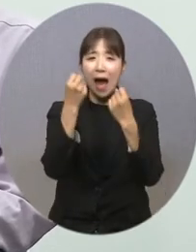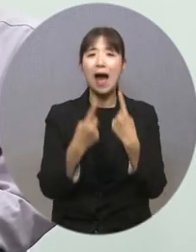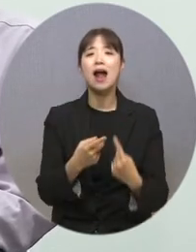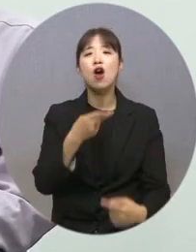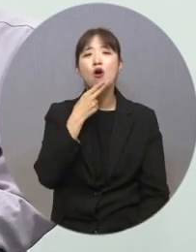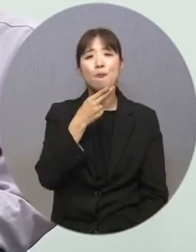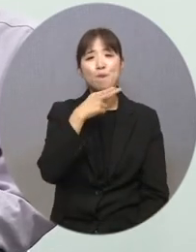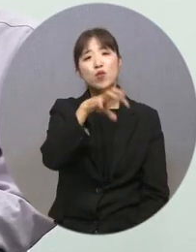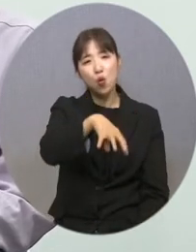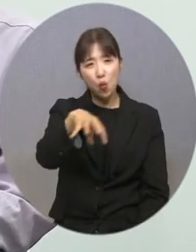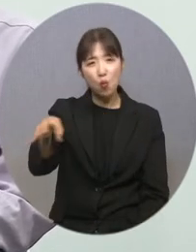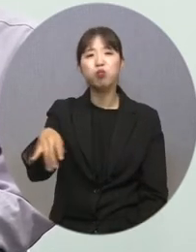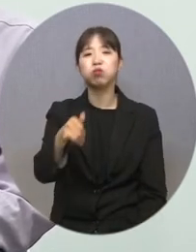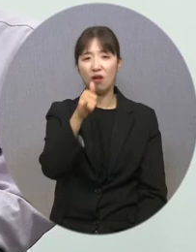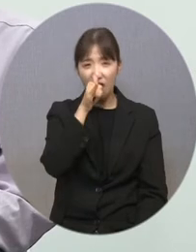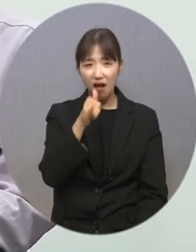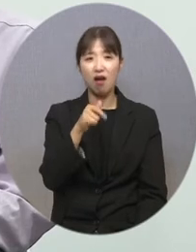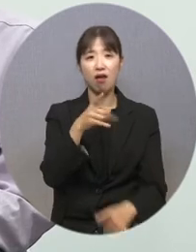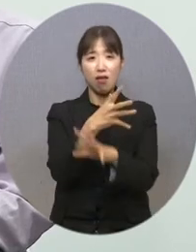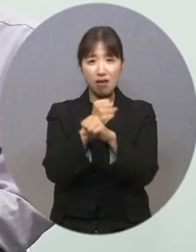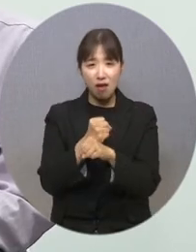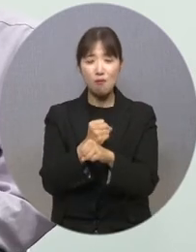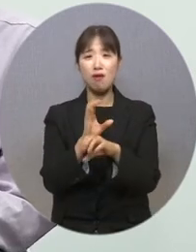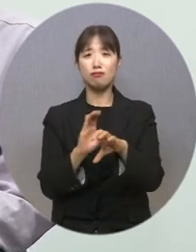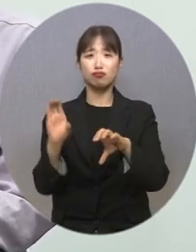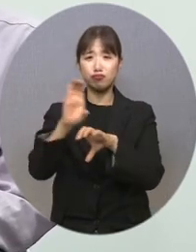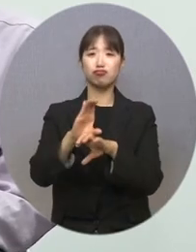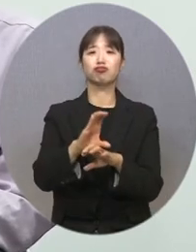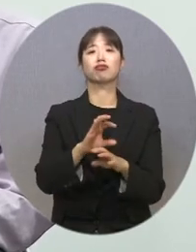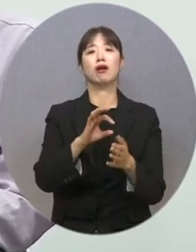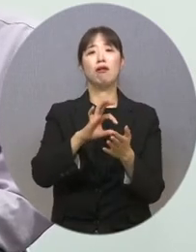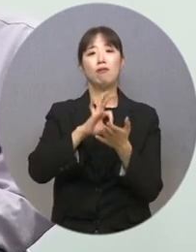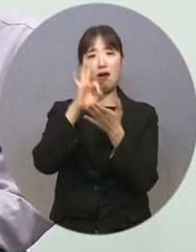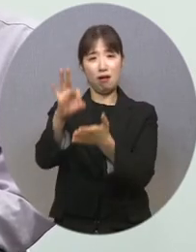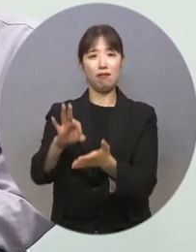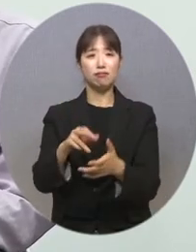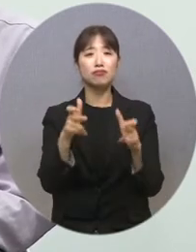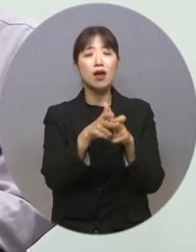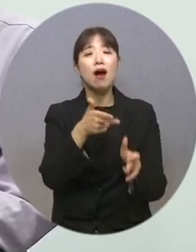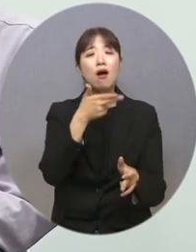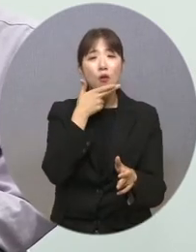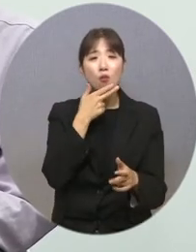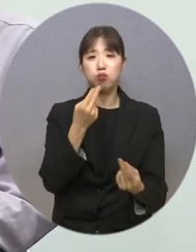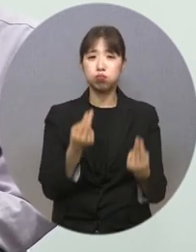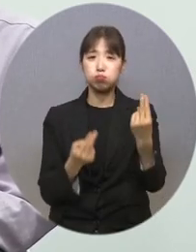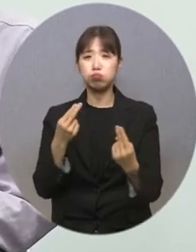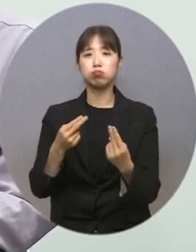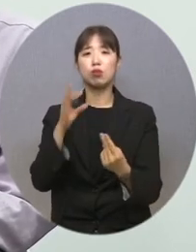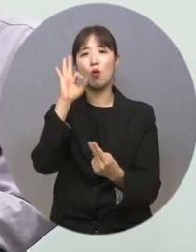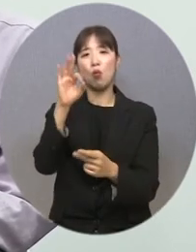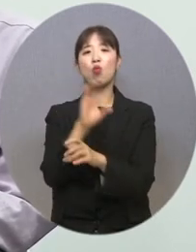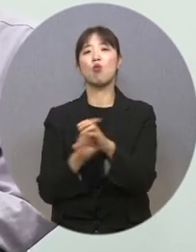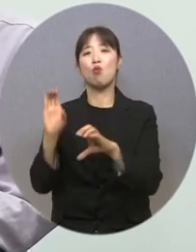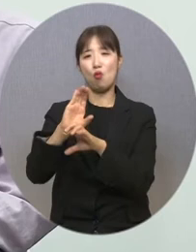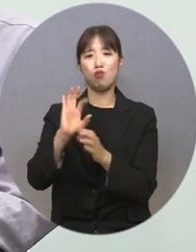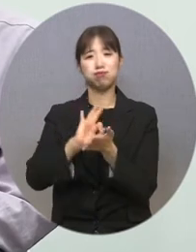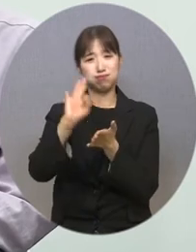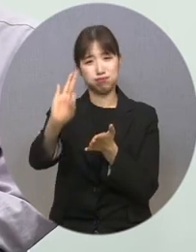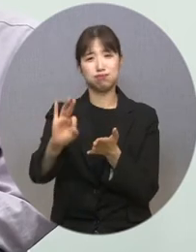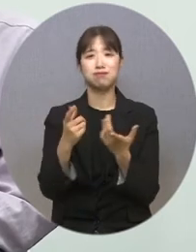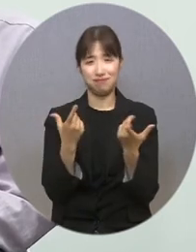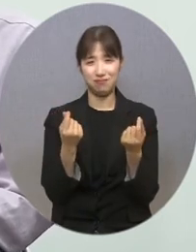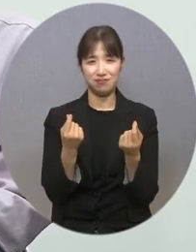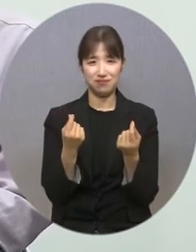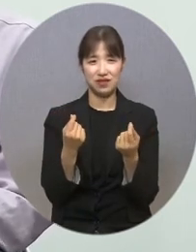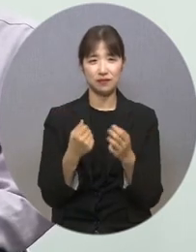해 줄지 않는 것들도 그렇게 왜 수수료를 받아 가니까 오히려 비장애인 브랜드 보다도 레저 내는게 되는 거예요